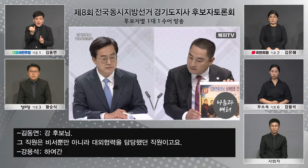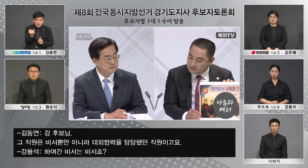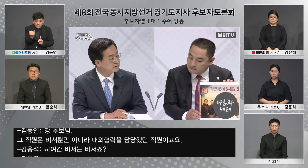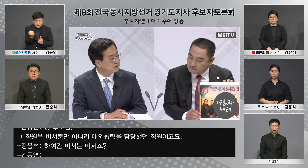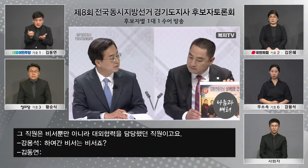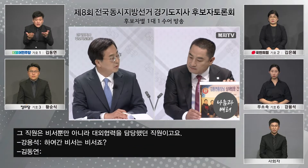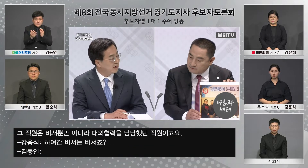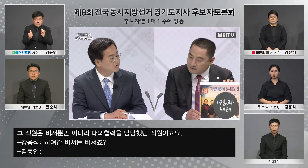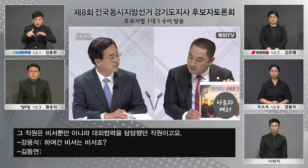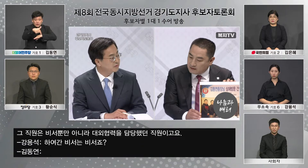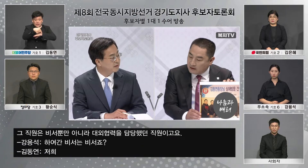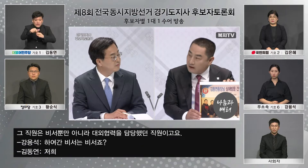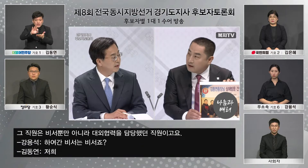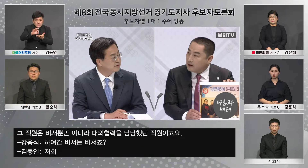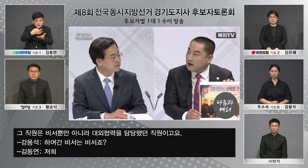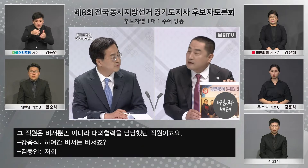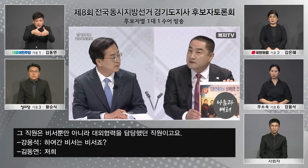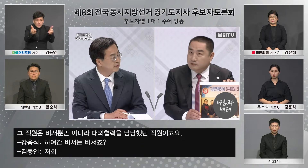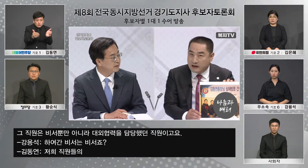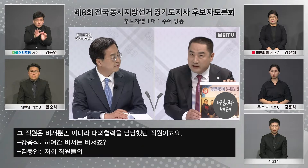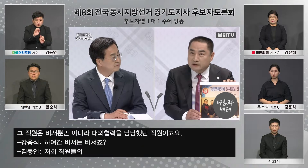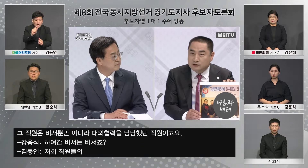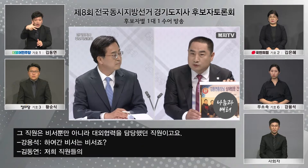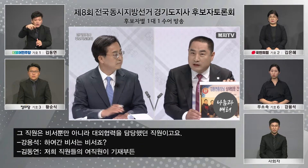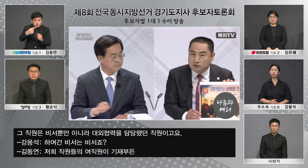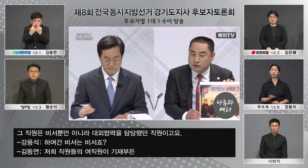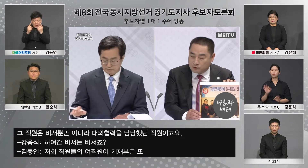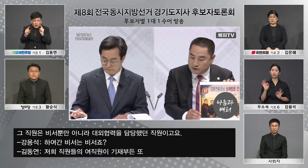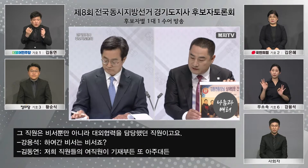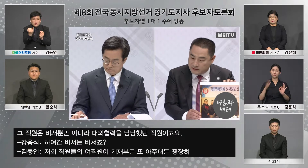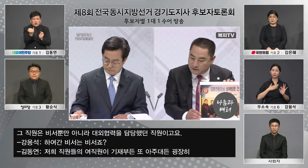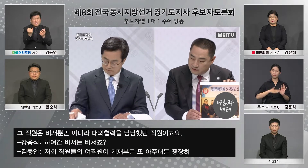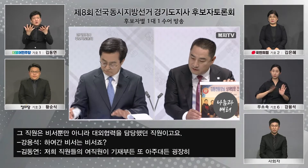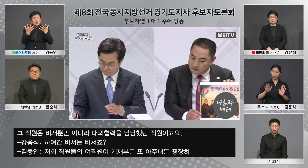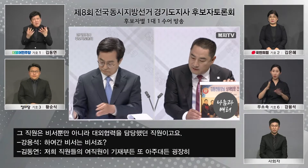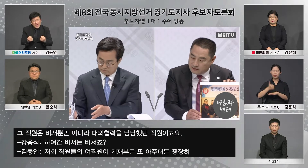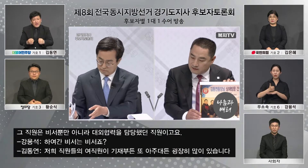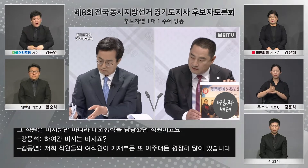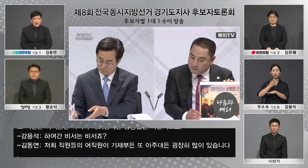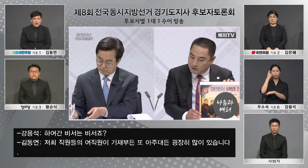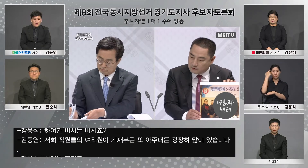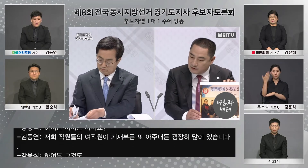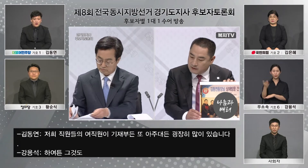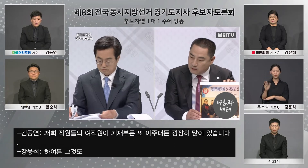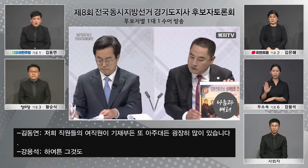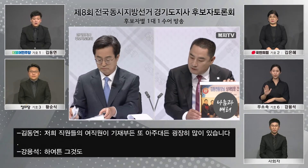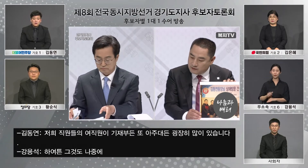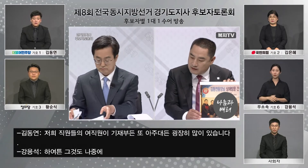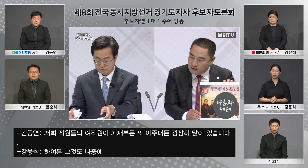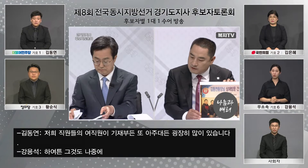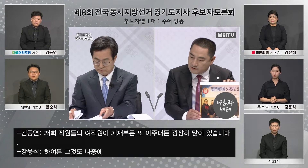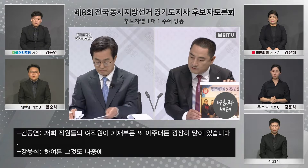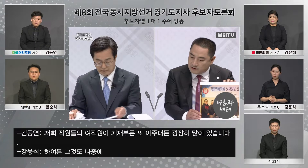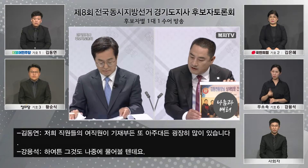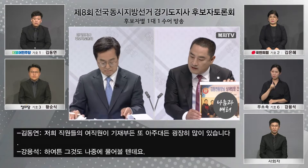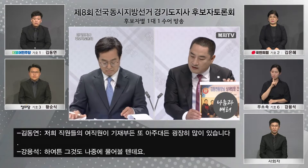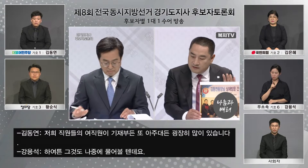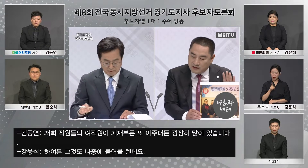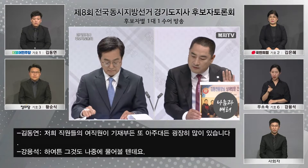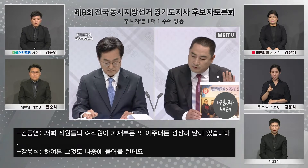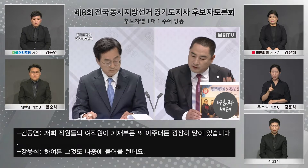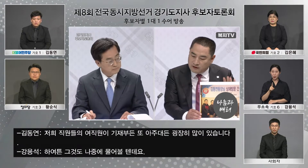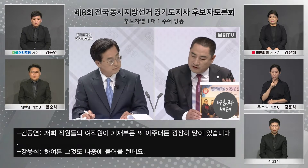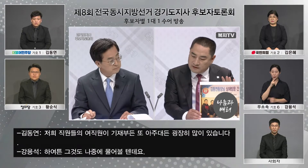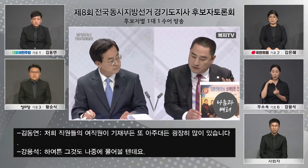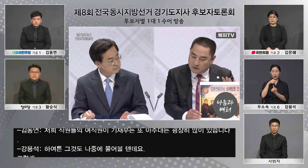기재부든 또 아주대도 굉장히 많이 있습니다. 알겠습니다. 하여간 그것도 나중에 여쭤볼 텐데요. 뭐 그렇게 나오실 걸로 생각하고 있었습니다.